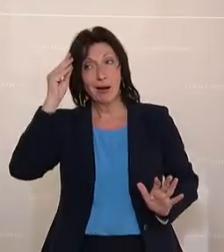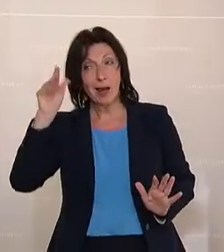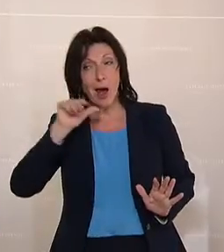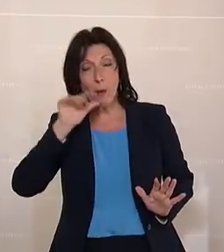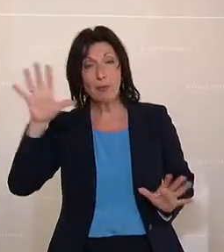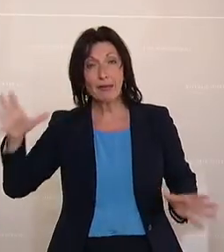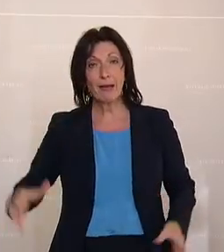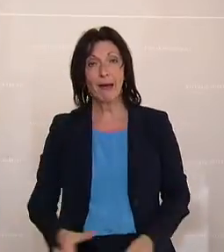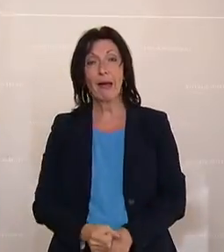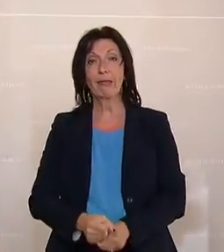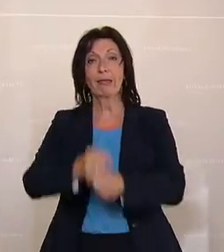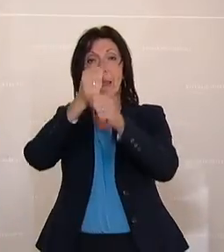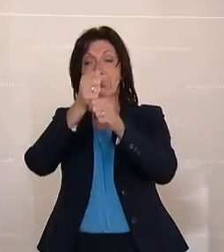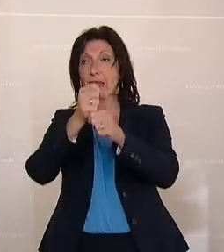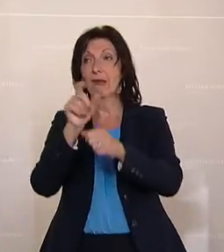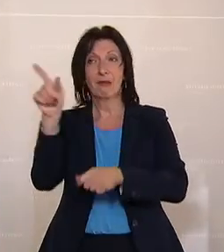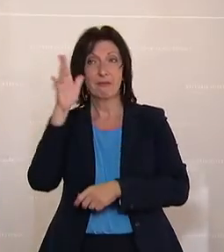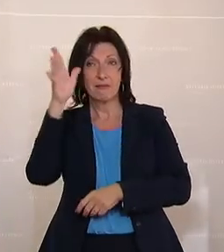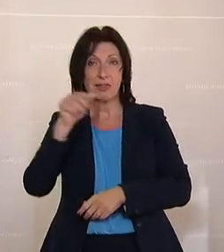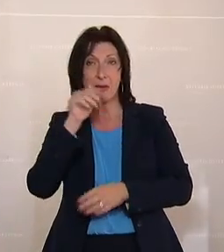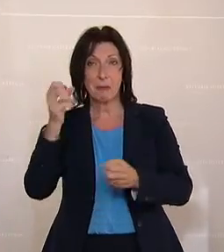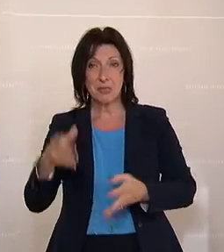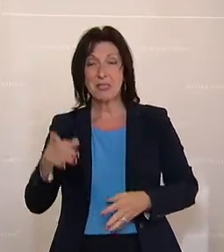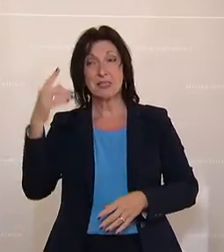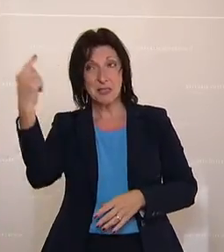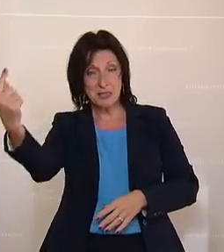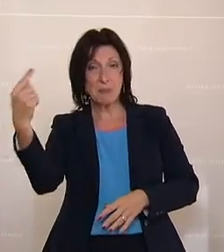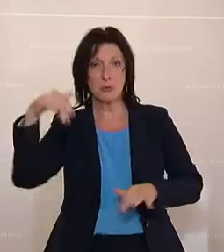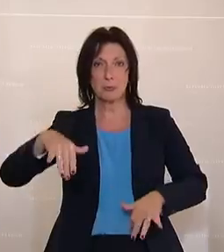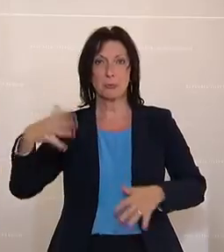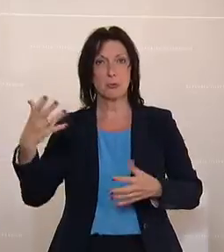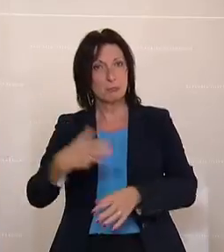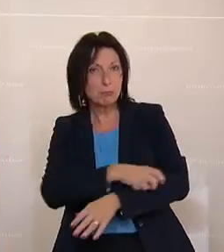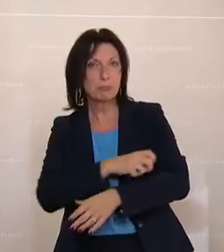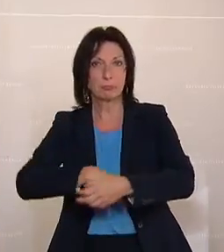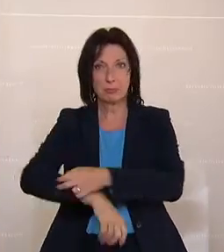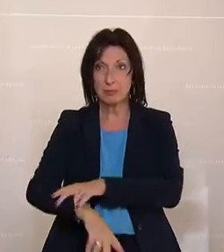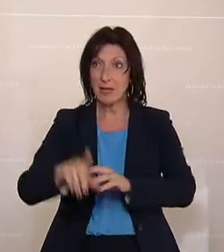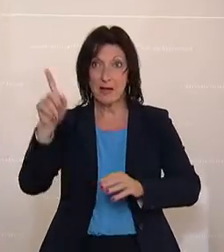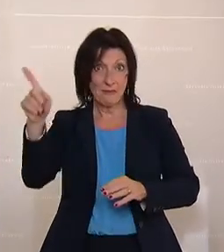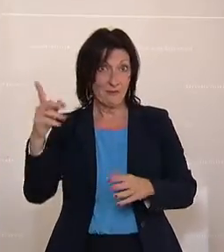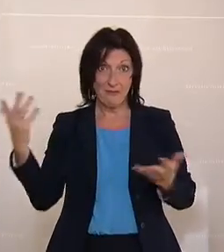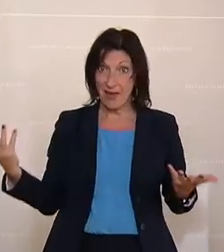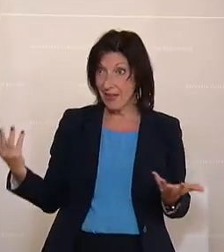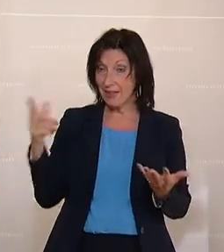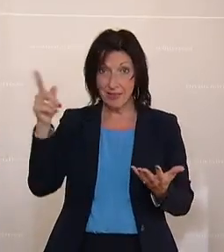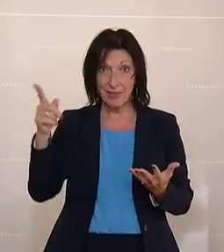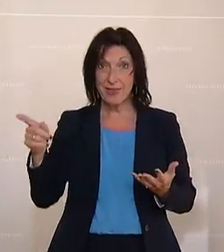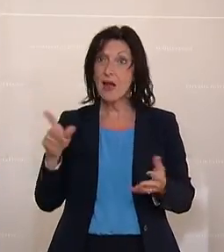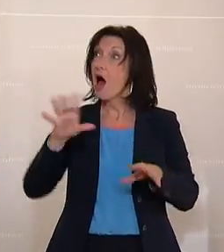schon selber mithelfen müssen. Und wenn Sie nichts zu verbergen haben, dann werden Sie ohne Kratzer aus dieser Grube wieder